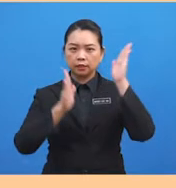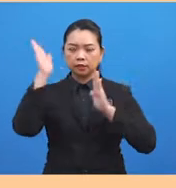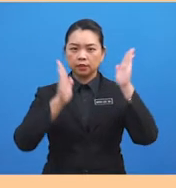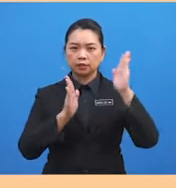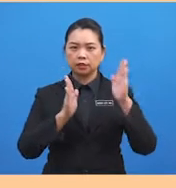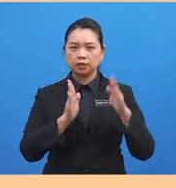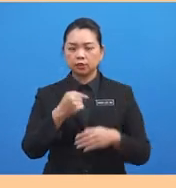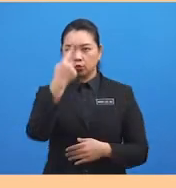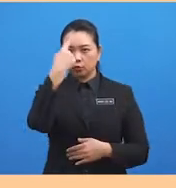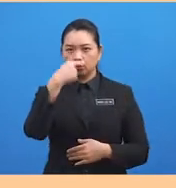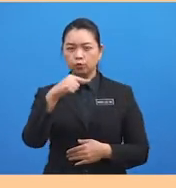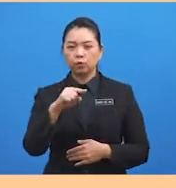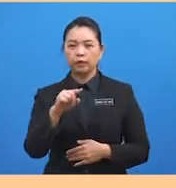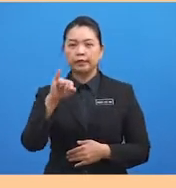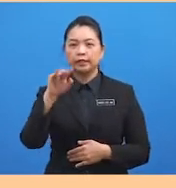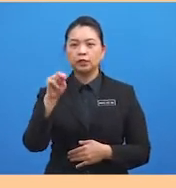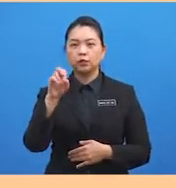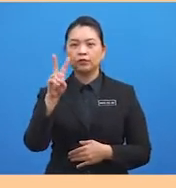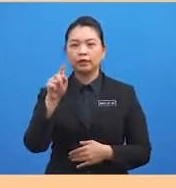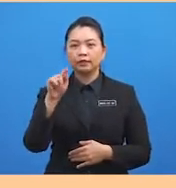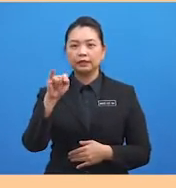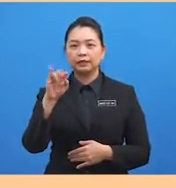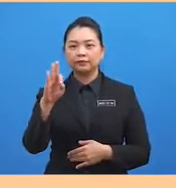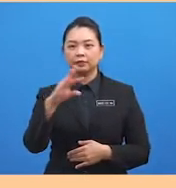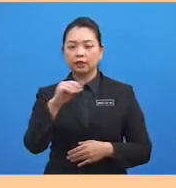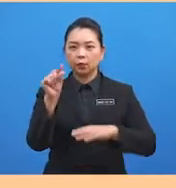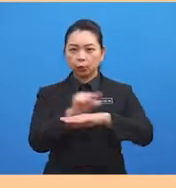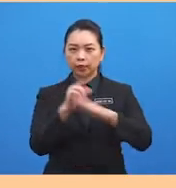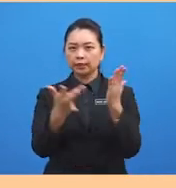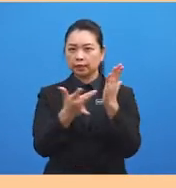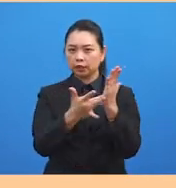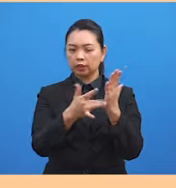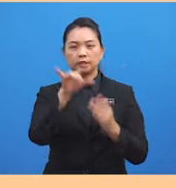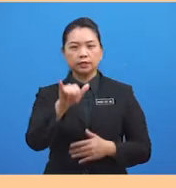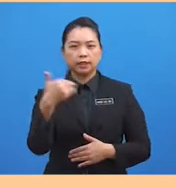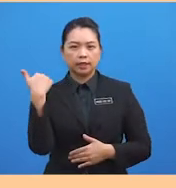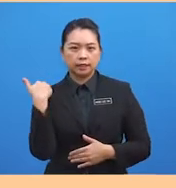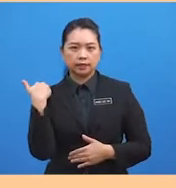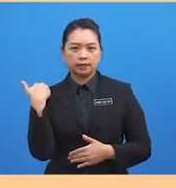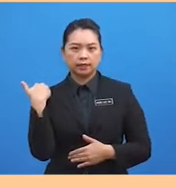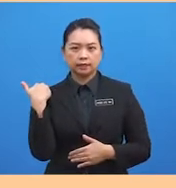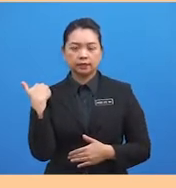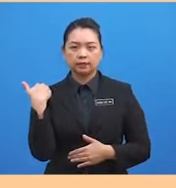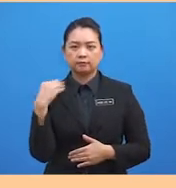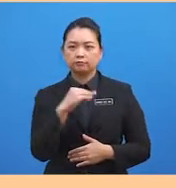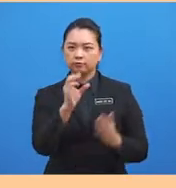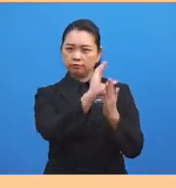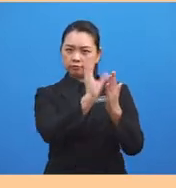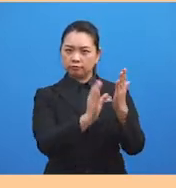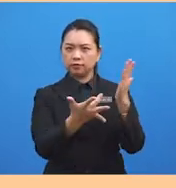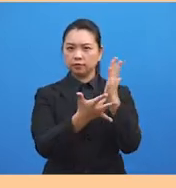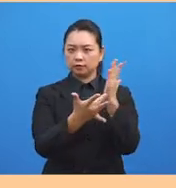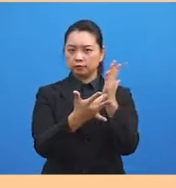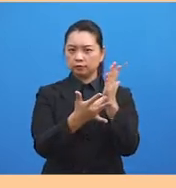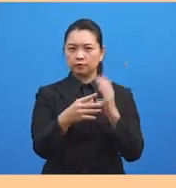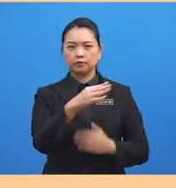Malaysia untuk inovatif dan menggunakan teknologi yang sedia ada di samping